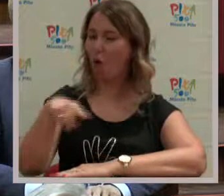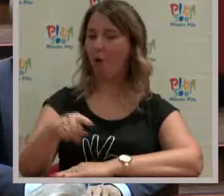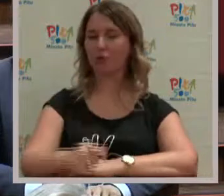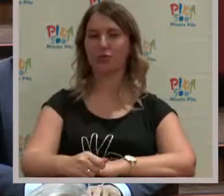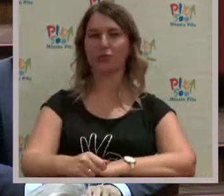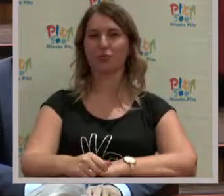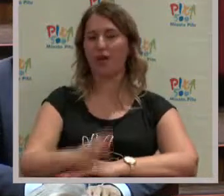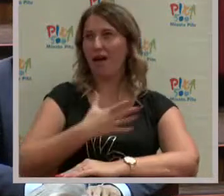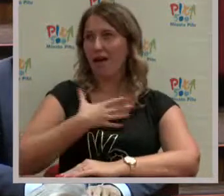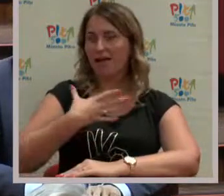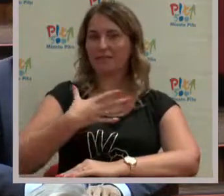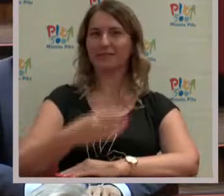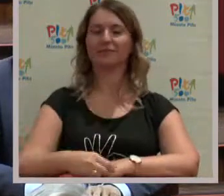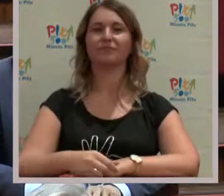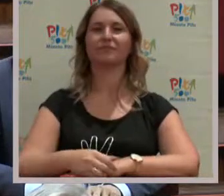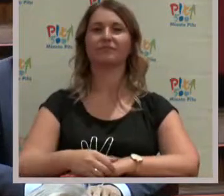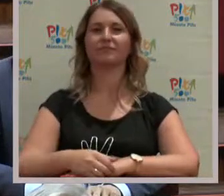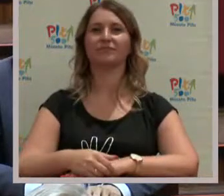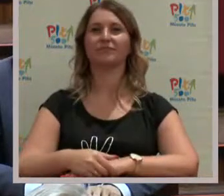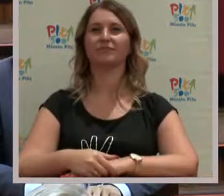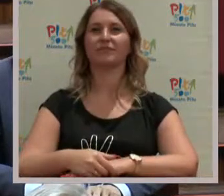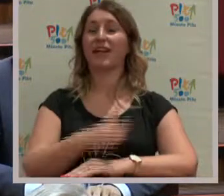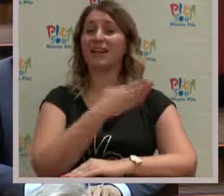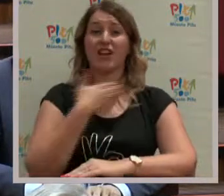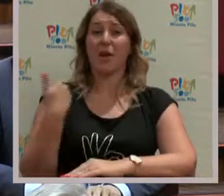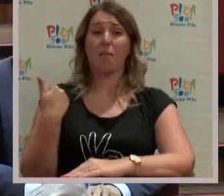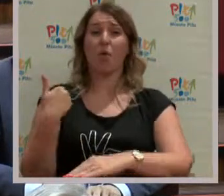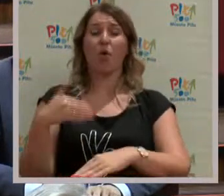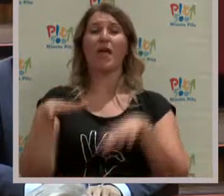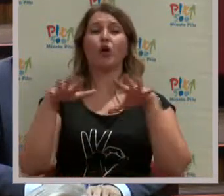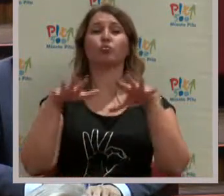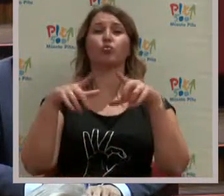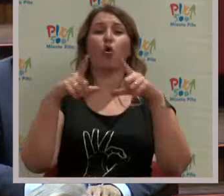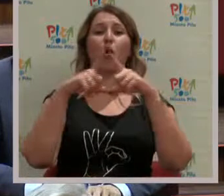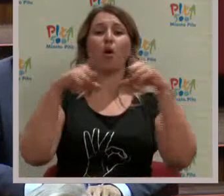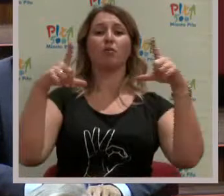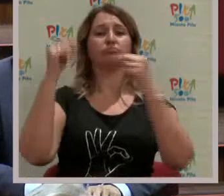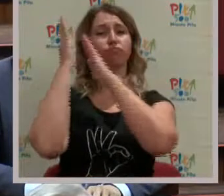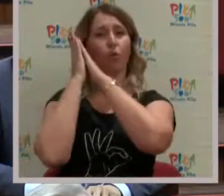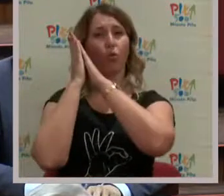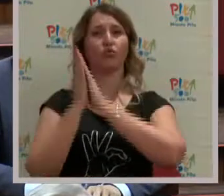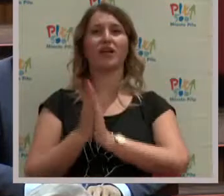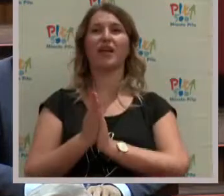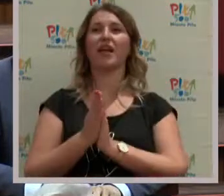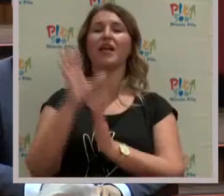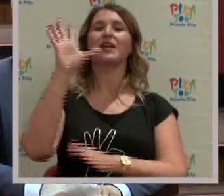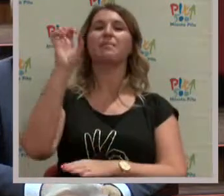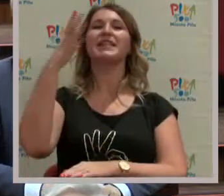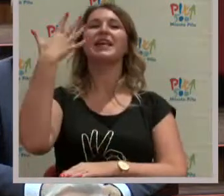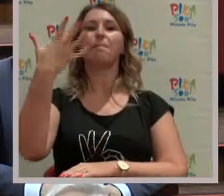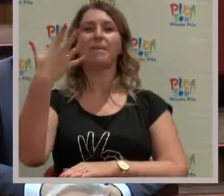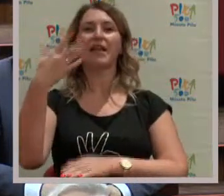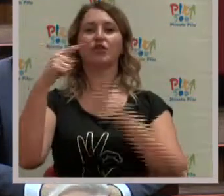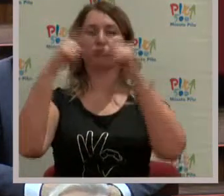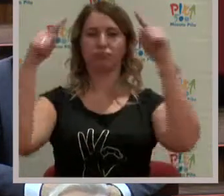nie byliśmy w stanie spełnić zobowiązania poduszkowego i 505 poduszek trafiło do pierwszych